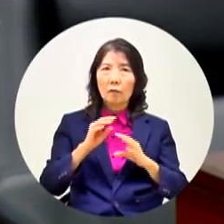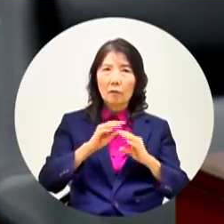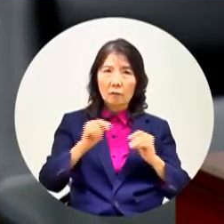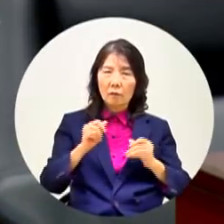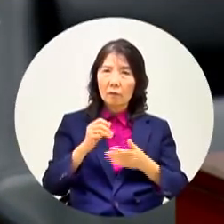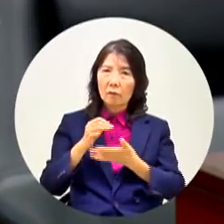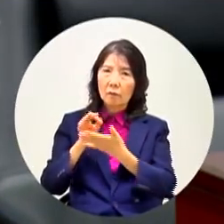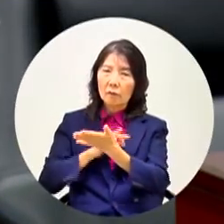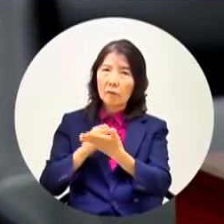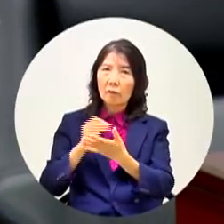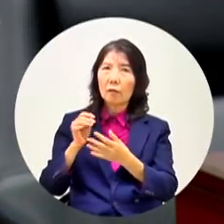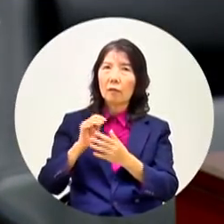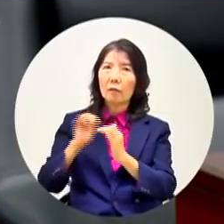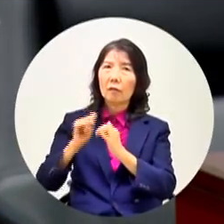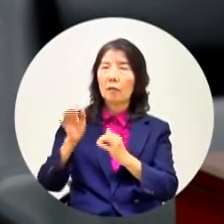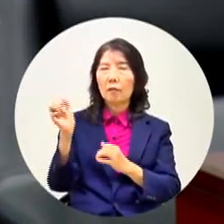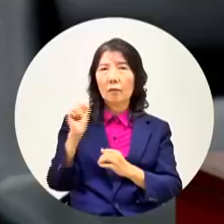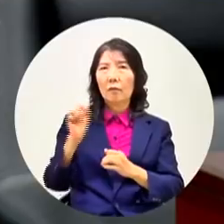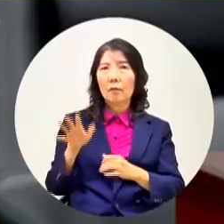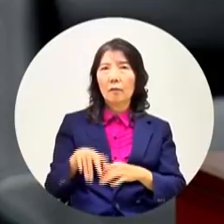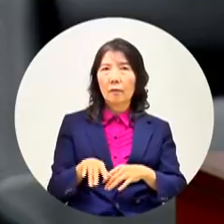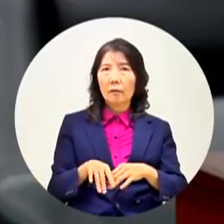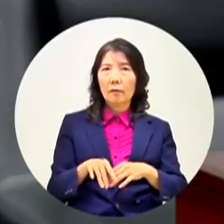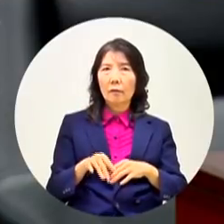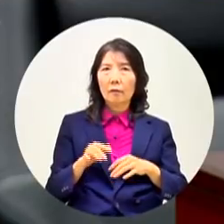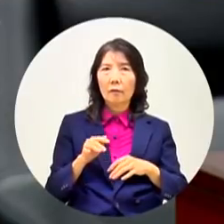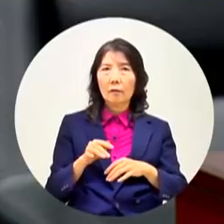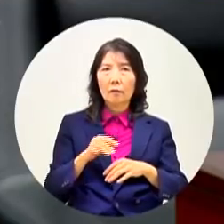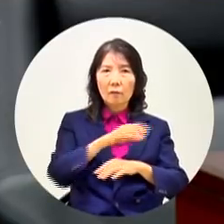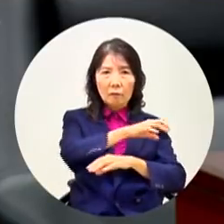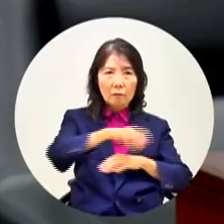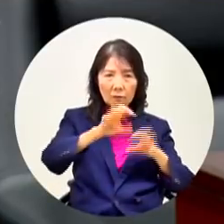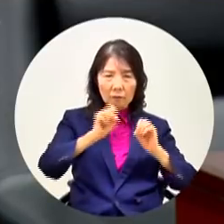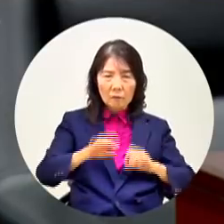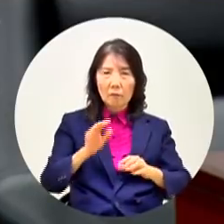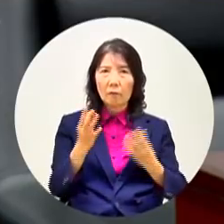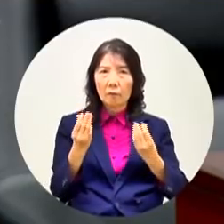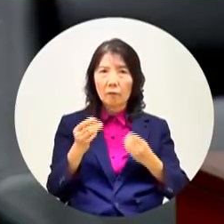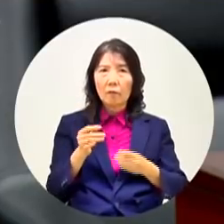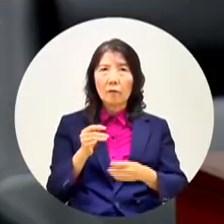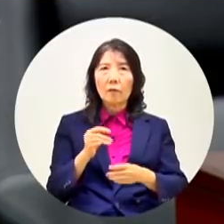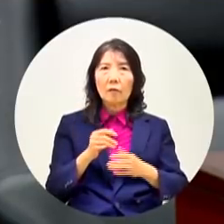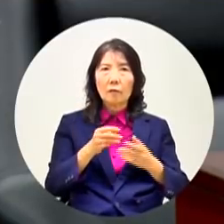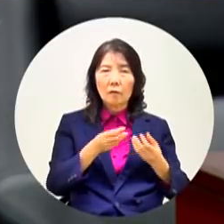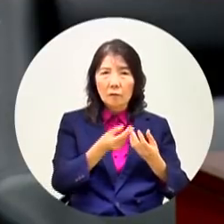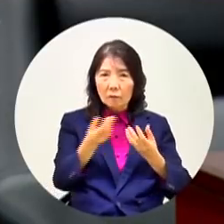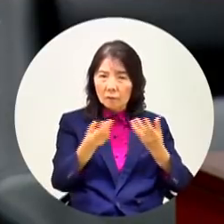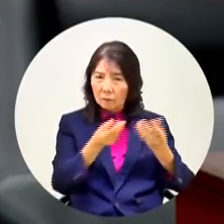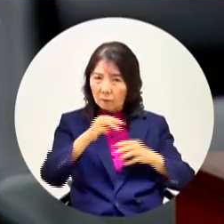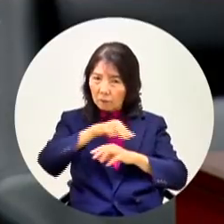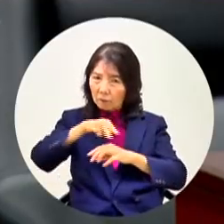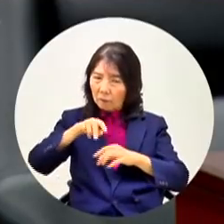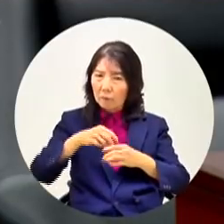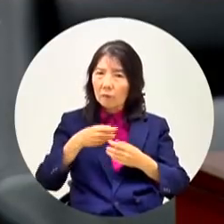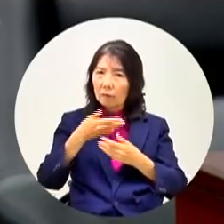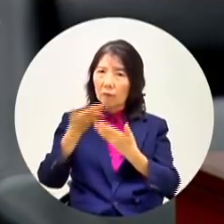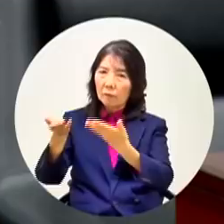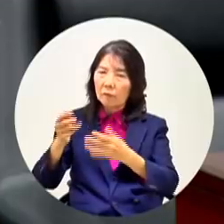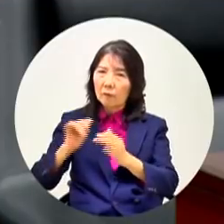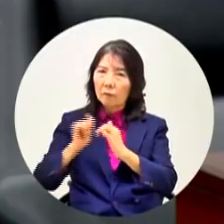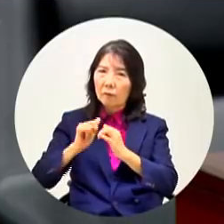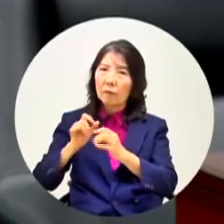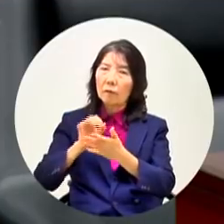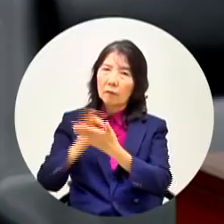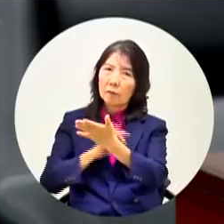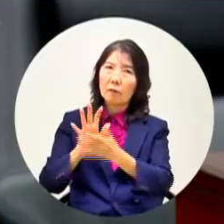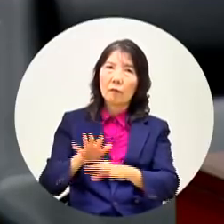因水利会嘛无法度来去让售给咱的分割出来卖予百姓。吼，当然这种是讲咱若